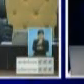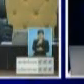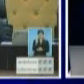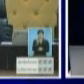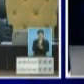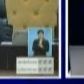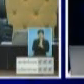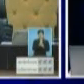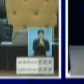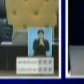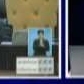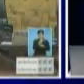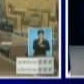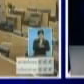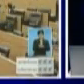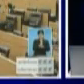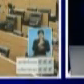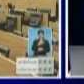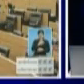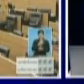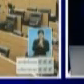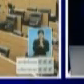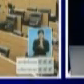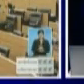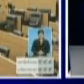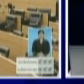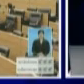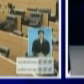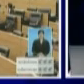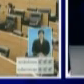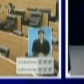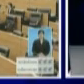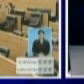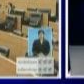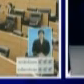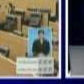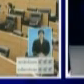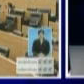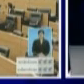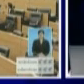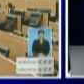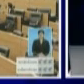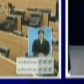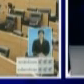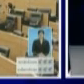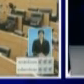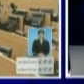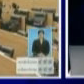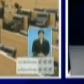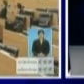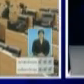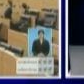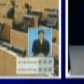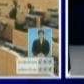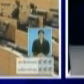องประธานสภาทำหน้าที่แทนซึ่งก็ไม่ได้ดีขึ้นกว่าตอนเช้าในที่สุดการประชุมสภาในที่สุดการประชุมสภาที่ปั่นป่วนโอลหม่านโอลเวงบ้า